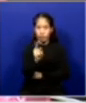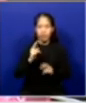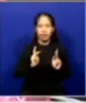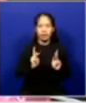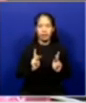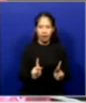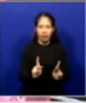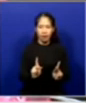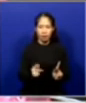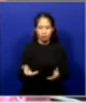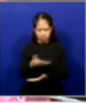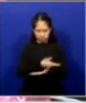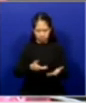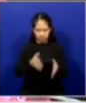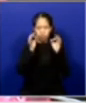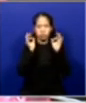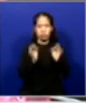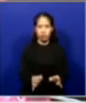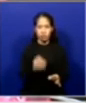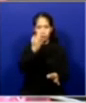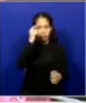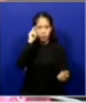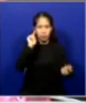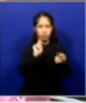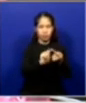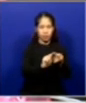สินใจเพื่อที่จะ